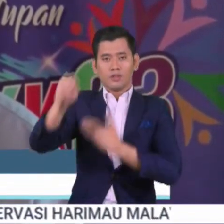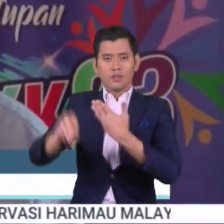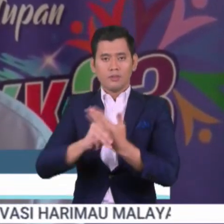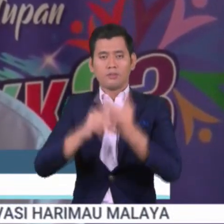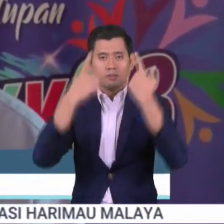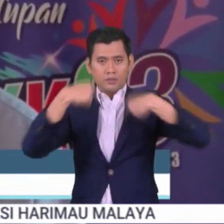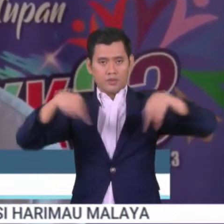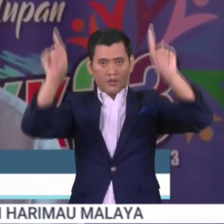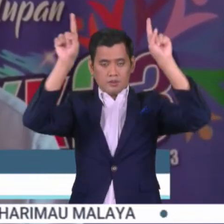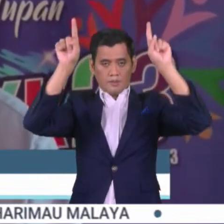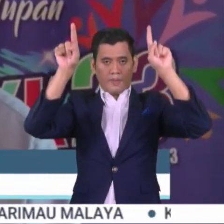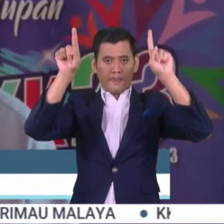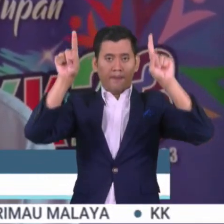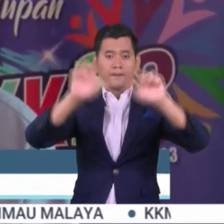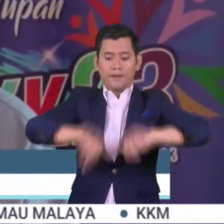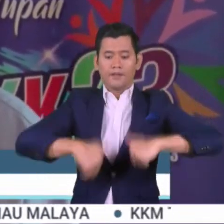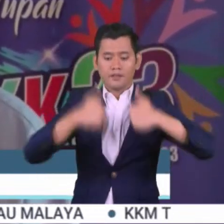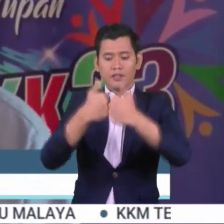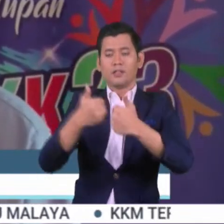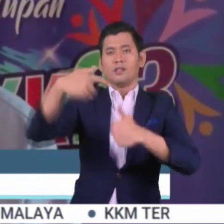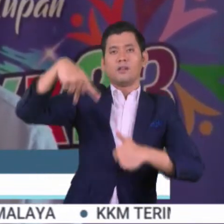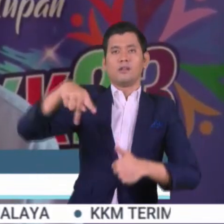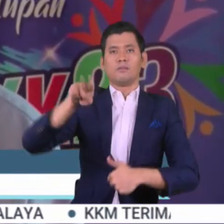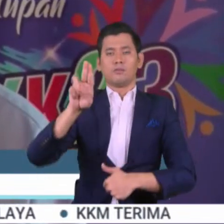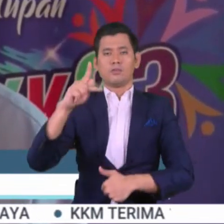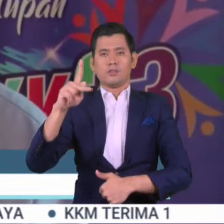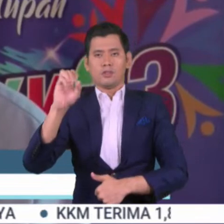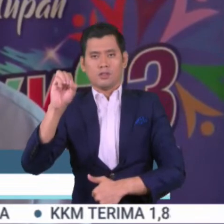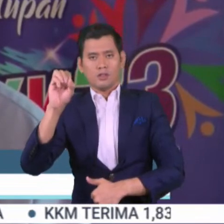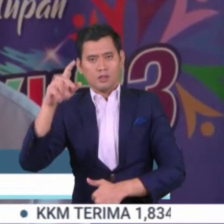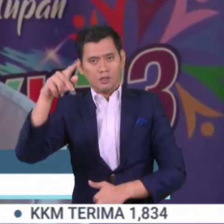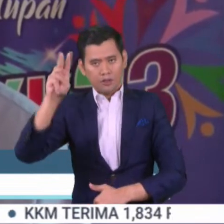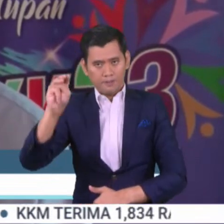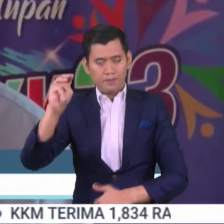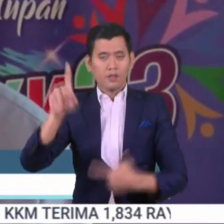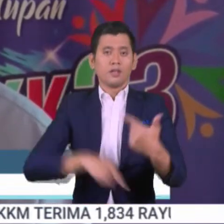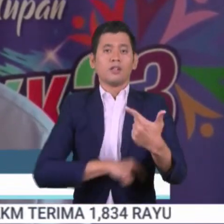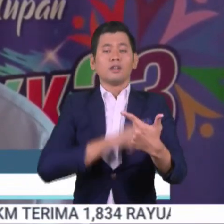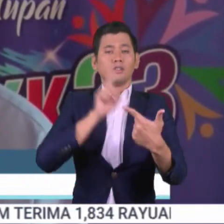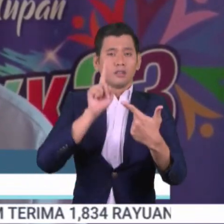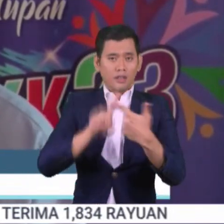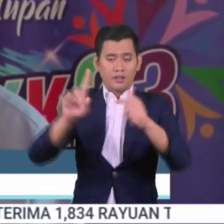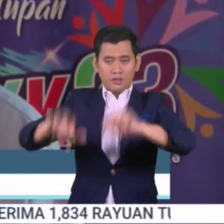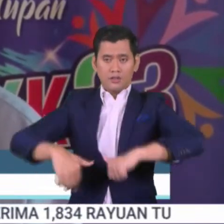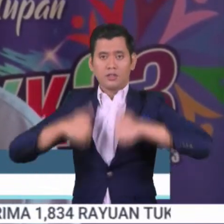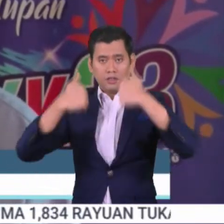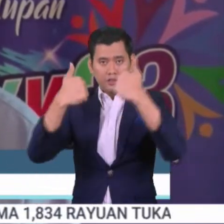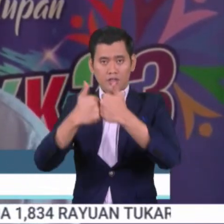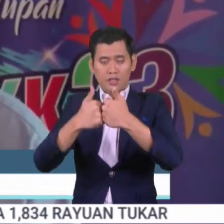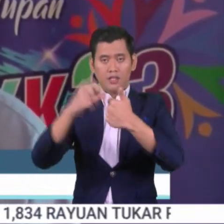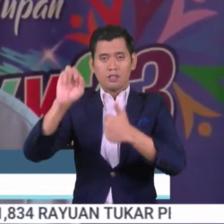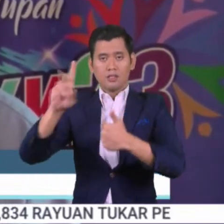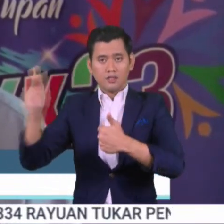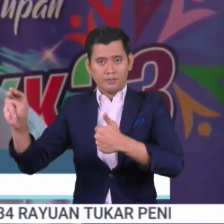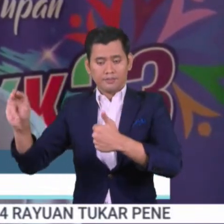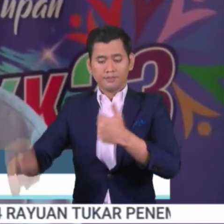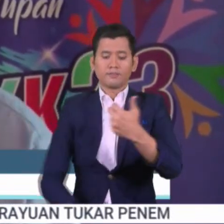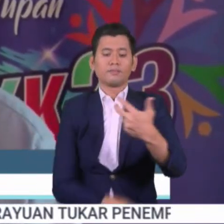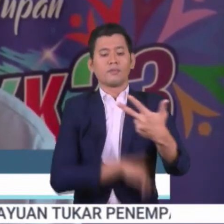ya, satu agensi dan SKM adalah agensi di bawah KUSKOP, dan